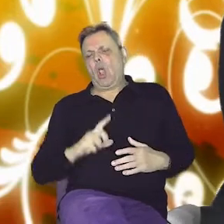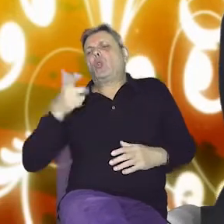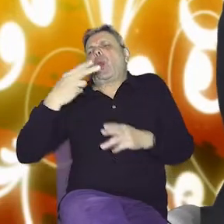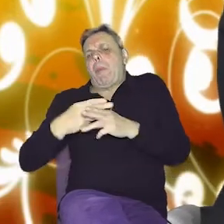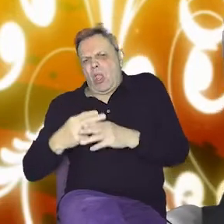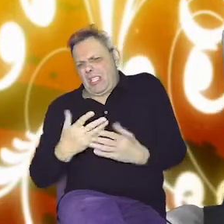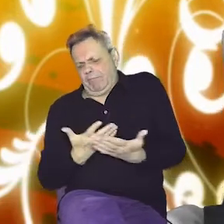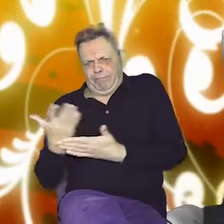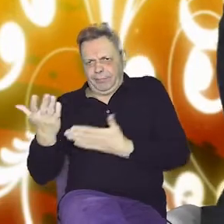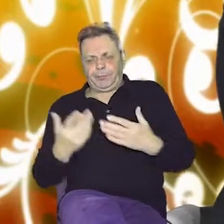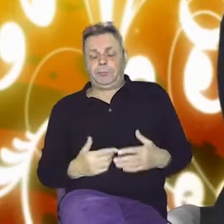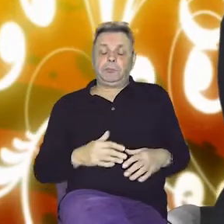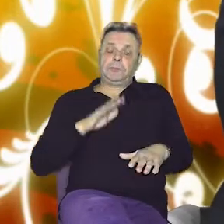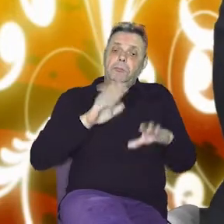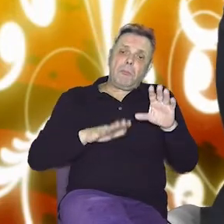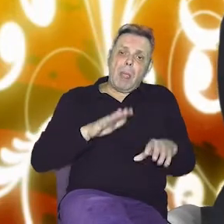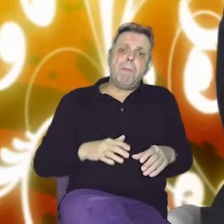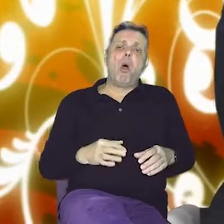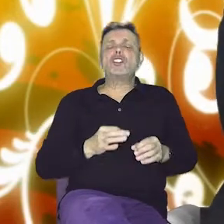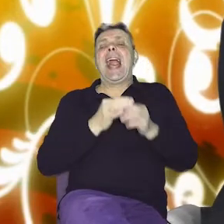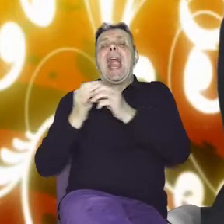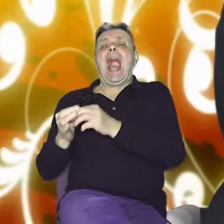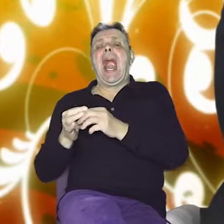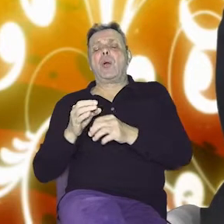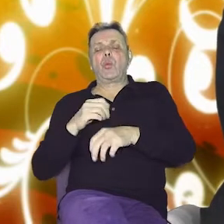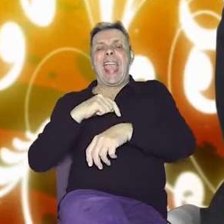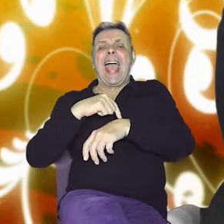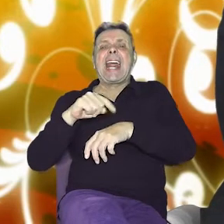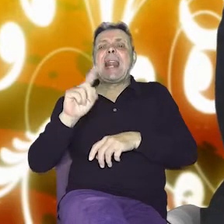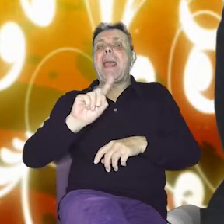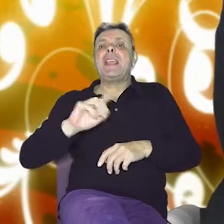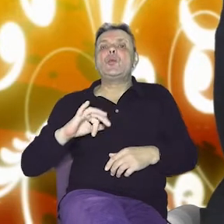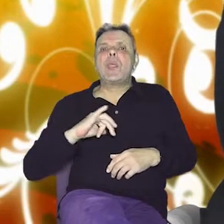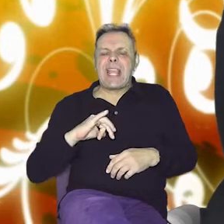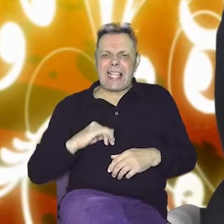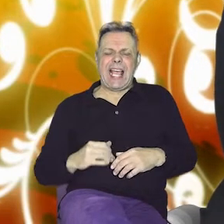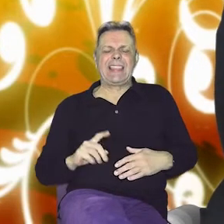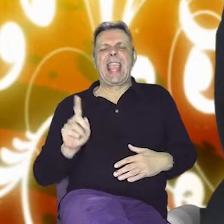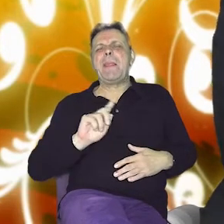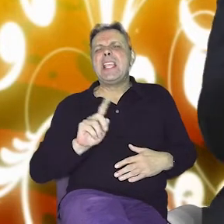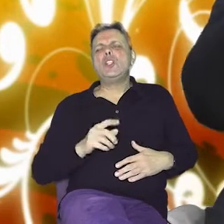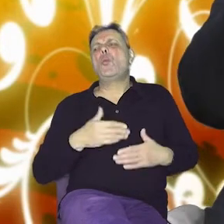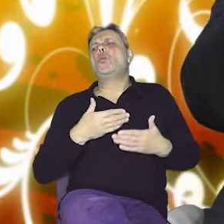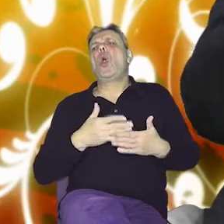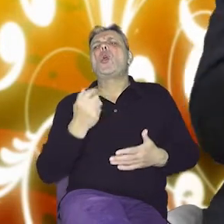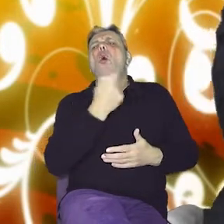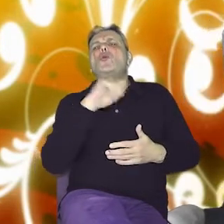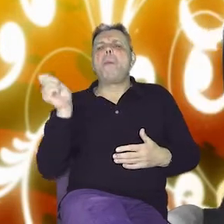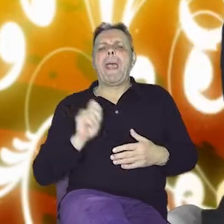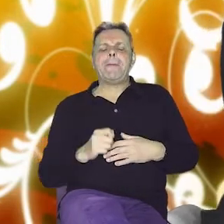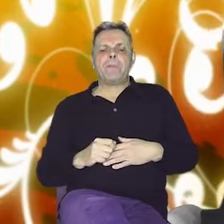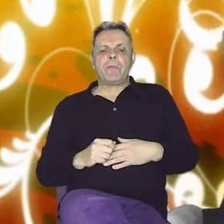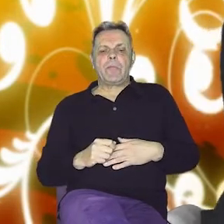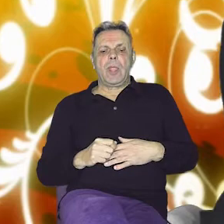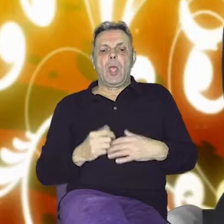tako. Ovoga, možda akutne rane nisu toliko ovoga interesantne, nisu toliko skupe